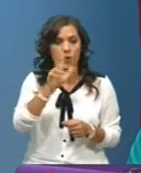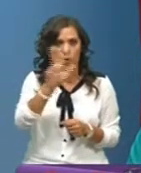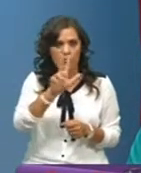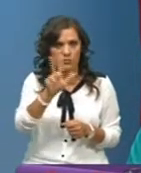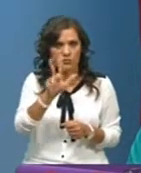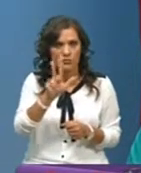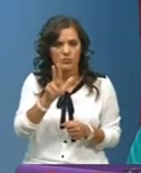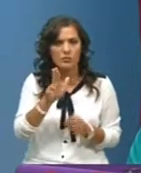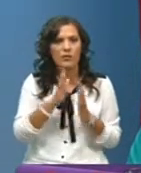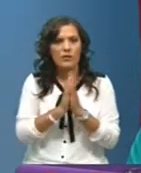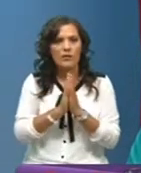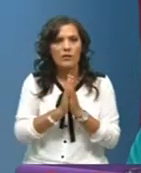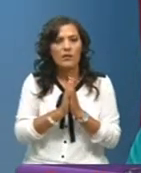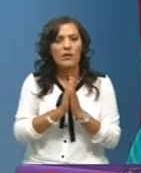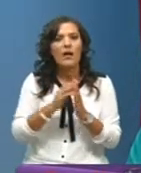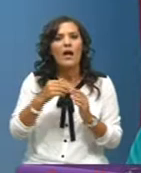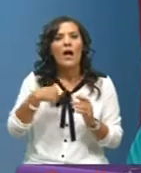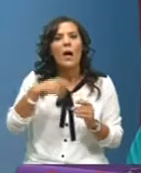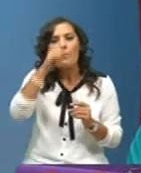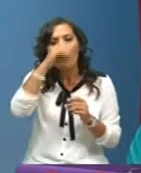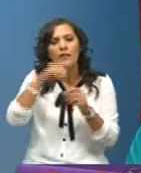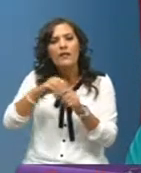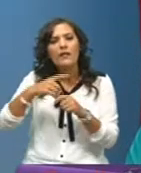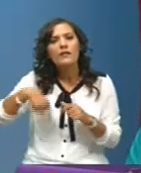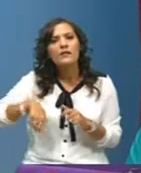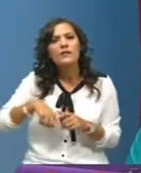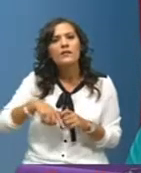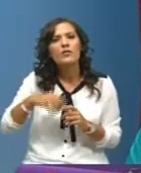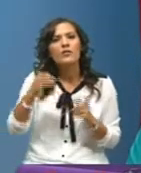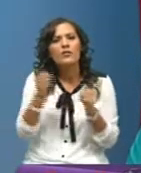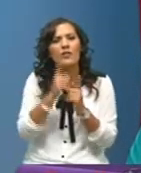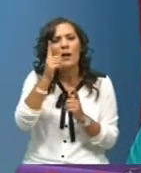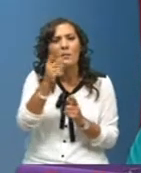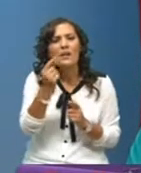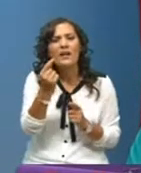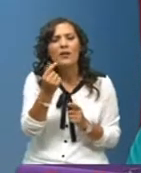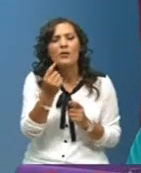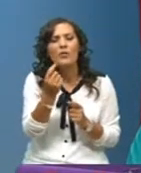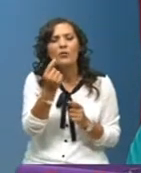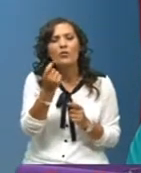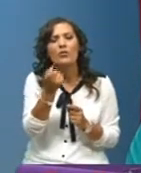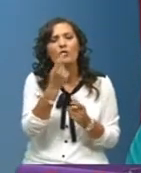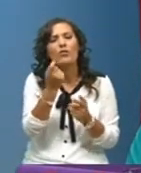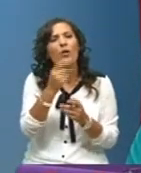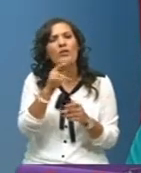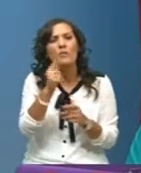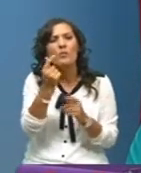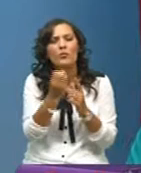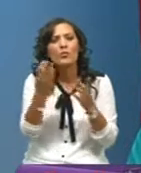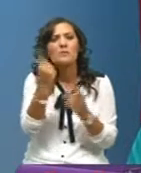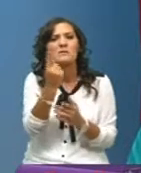benim hatırlarsınız makatta ufak bir nohut büyüklüğünde bir şey var